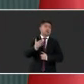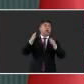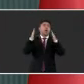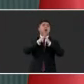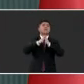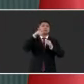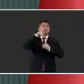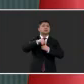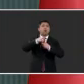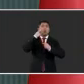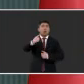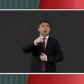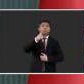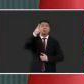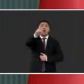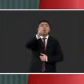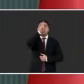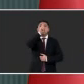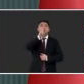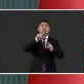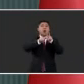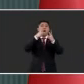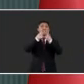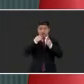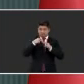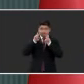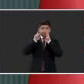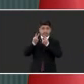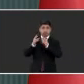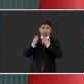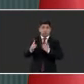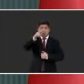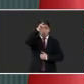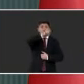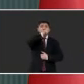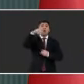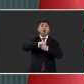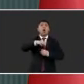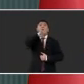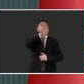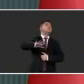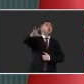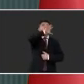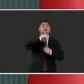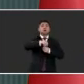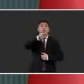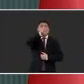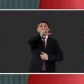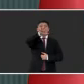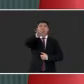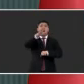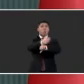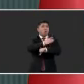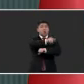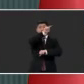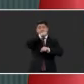aylık 200 kilovat tüketim üzerinden bakıldığında Türkiye Avrupa'daki 34 ülke